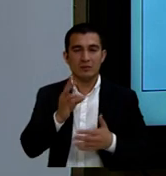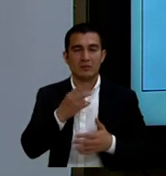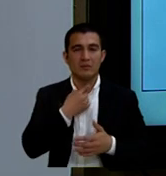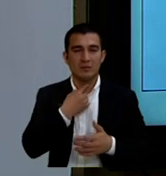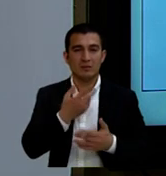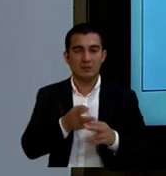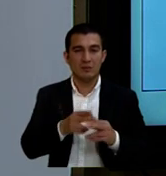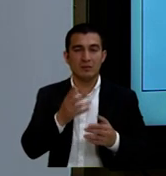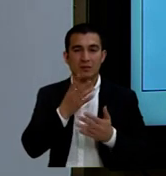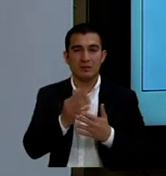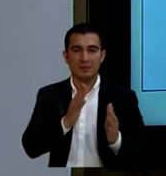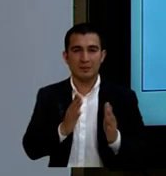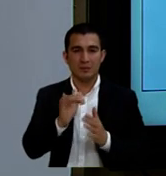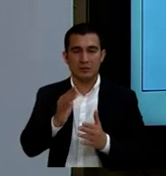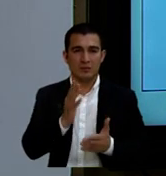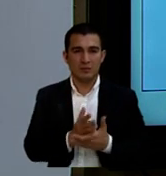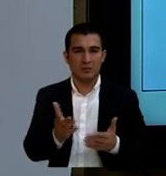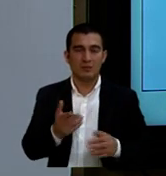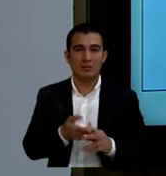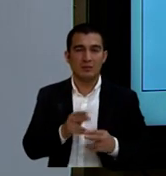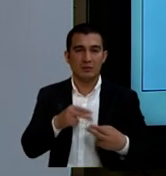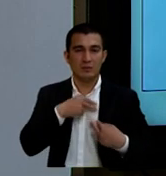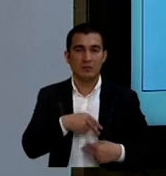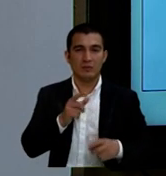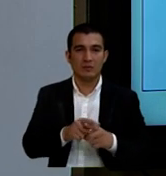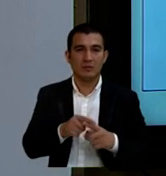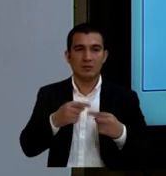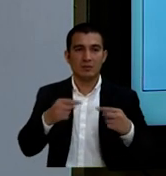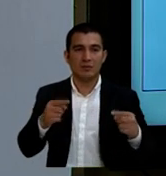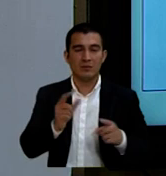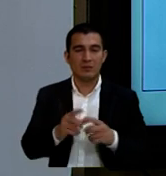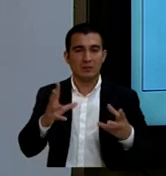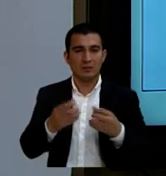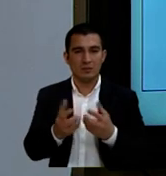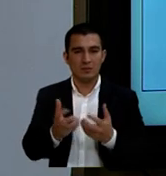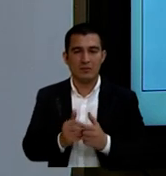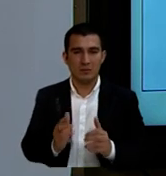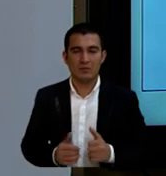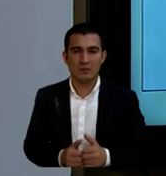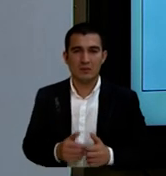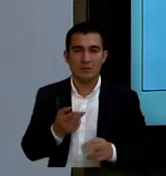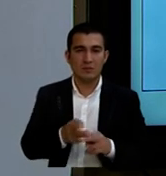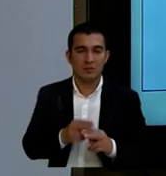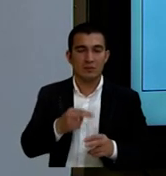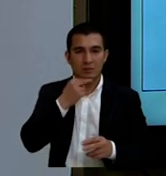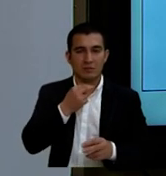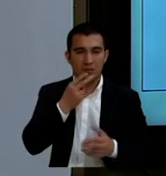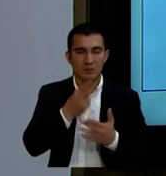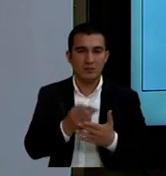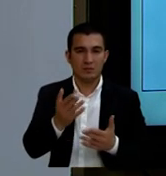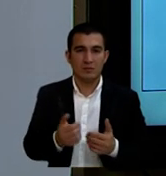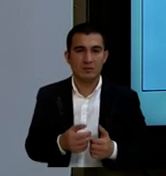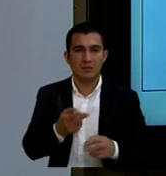degan talablar qo'yiladi va bu jo'yalilikning unsurlari hisoblanadi. Diqqat qiling, mana